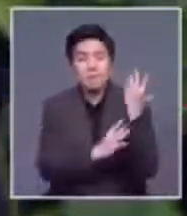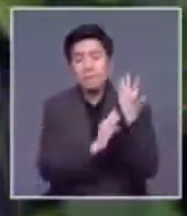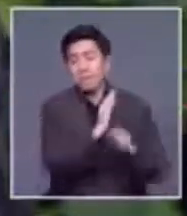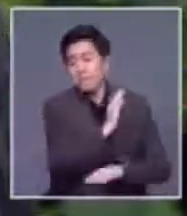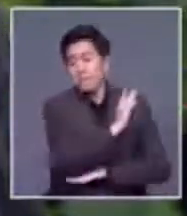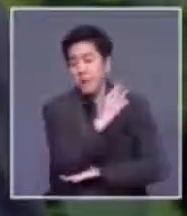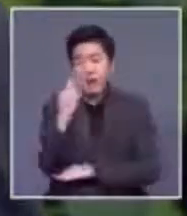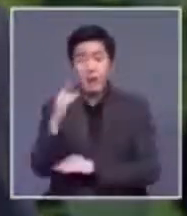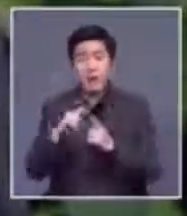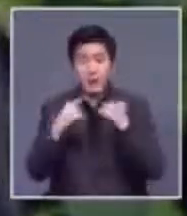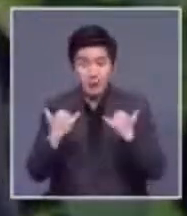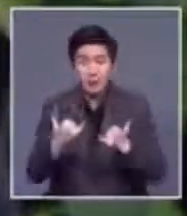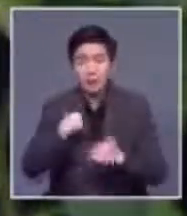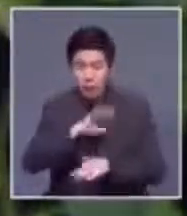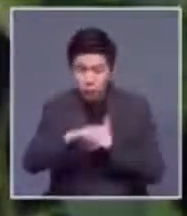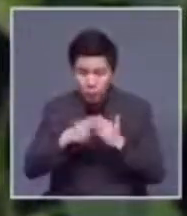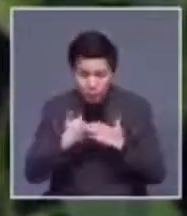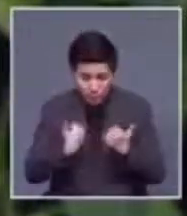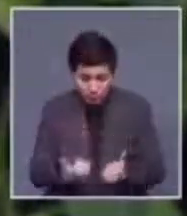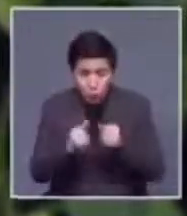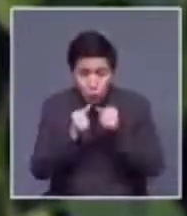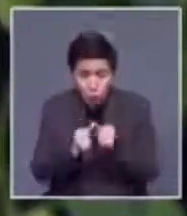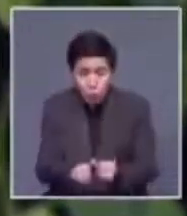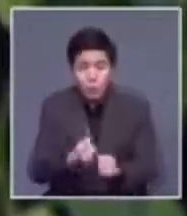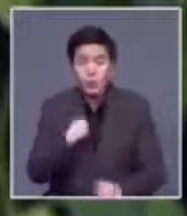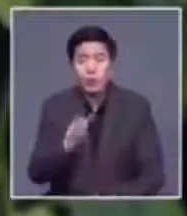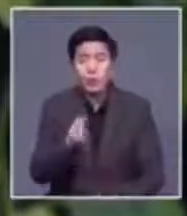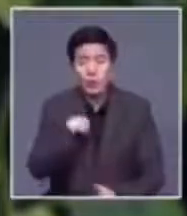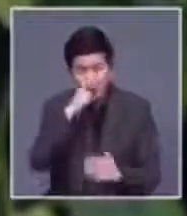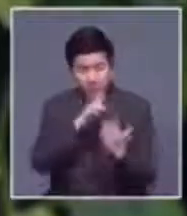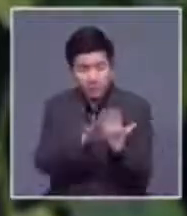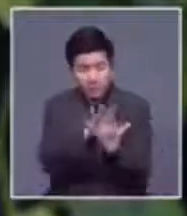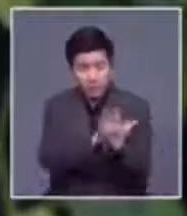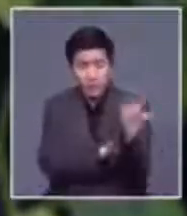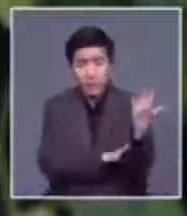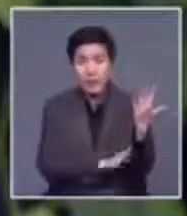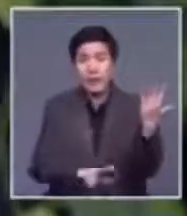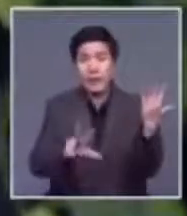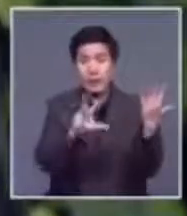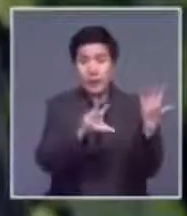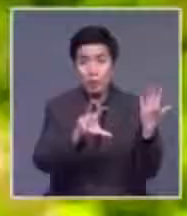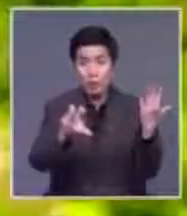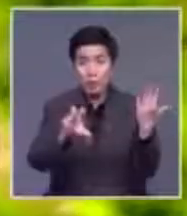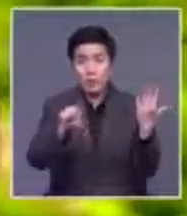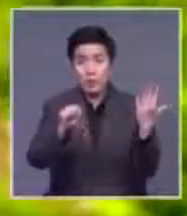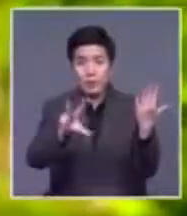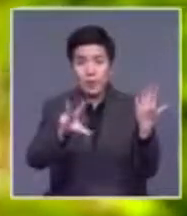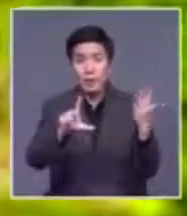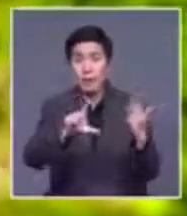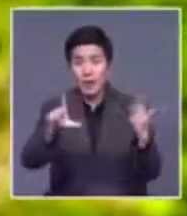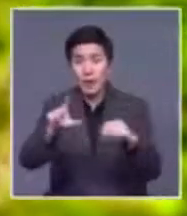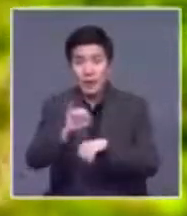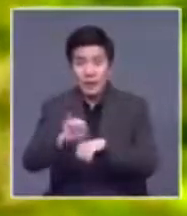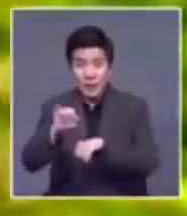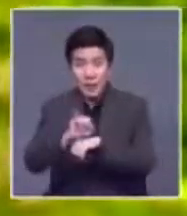องสำรวจว่าพื้นที่ป่าไม้เราทั้งหมดมีเท่าไหร่ประเทศไทยมีพื้นที่ทั้งหมดวันนี้323 ล้านไร่นะครับเรามีป่าที่ยังสม